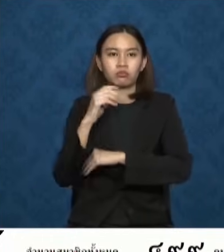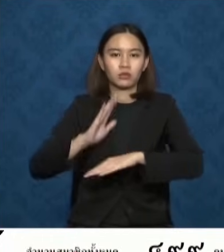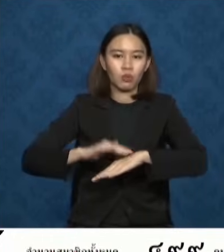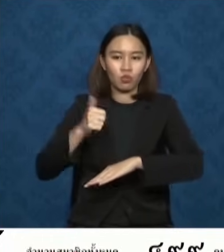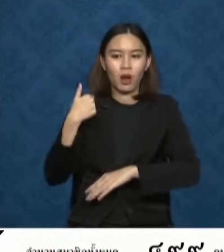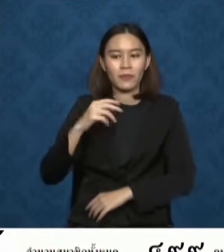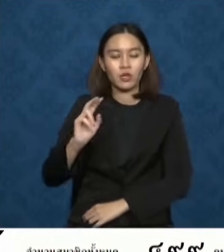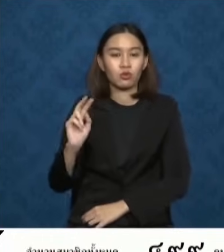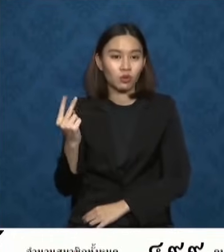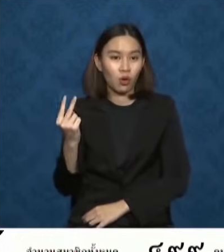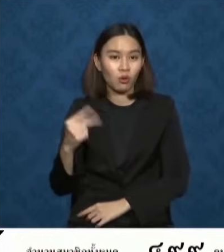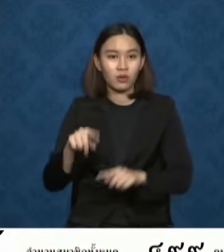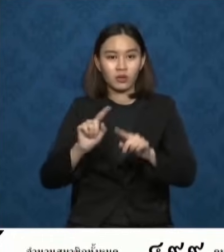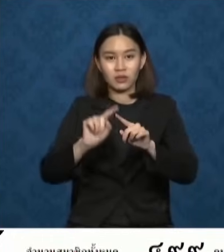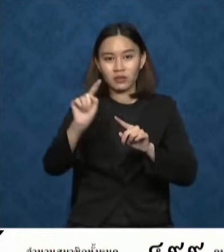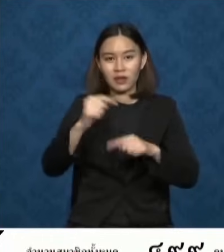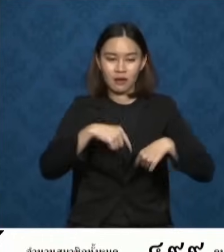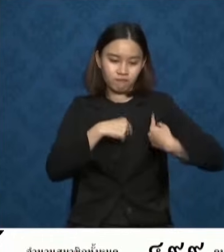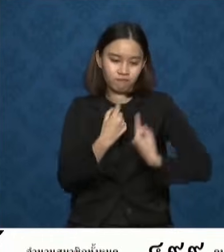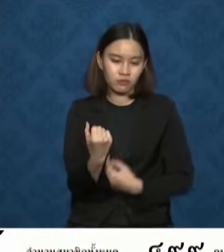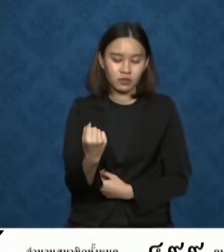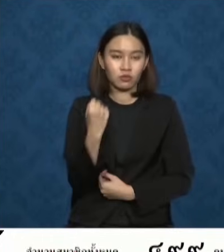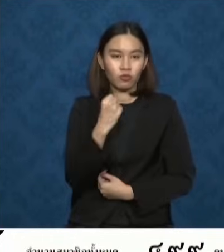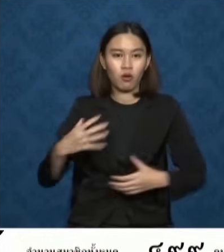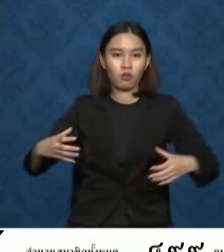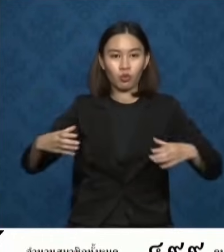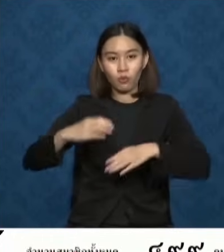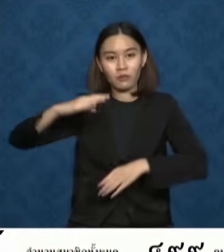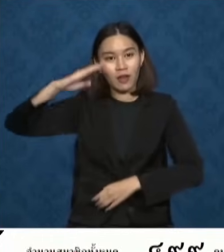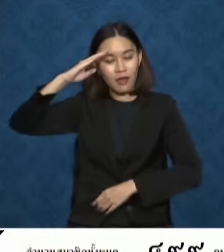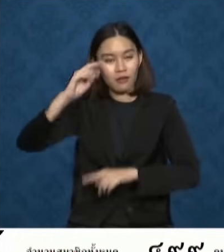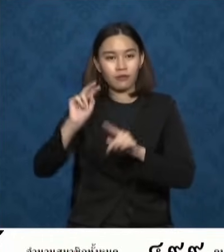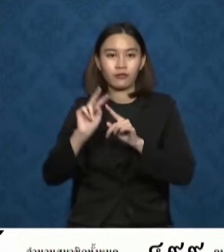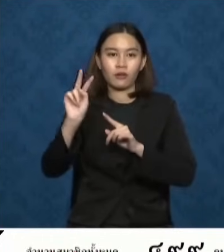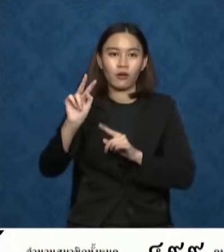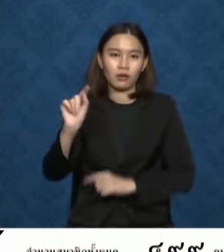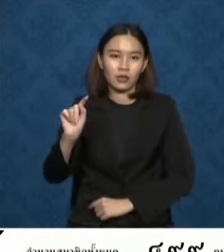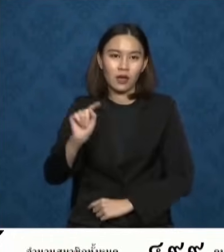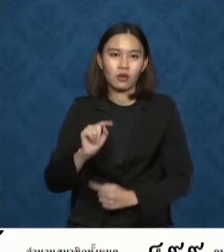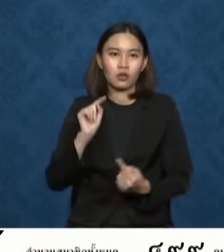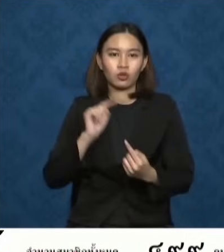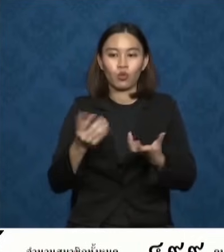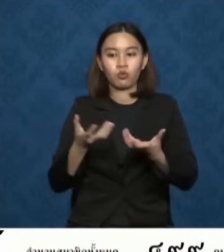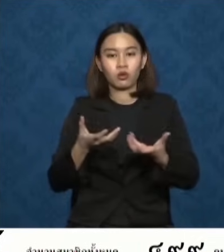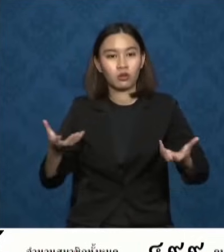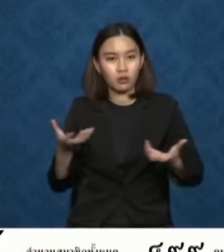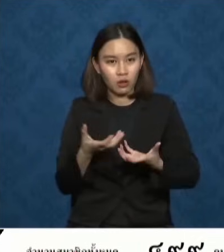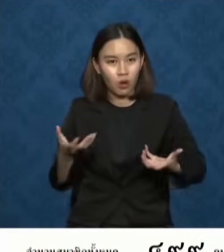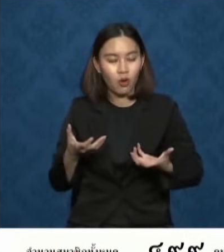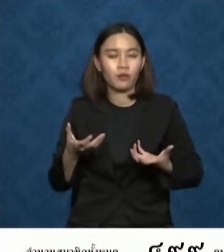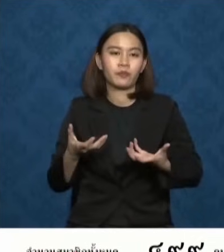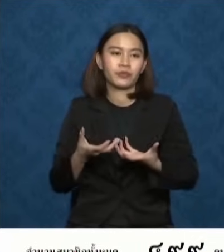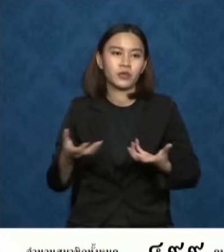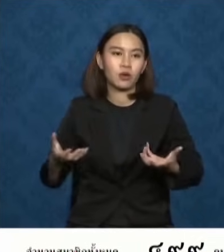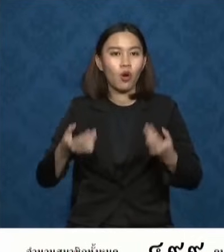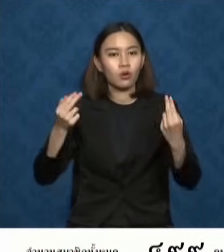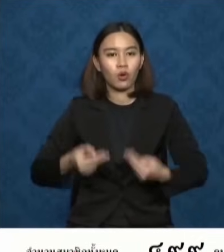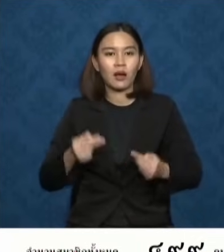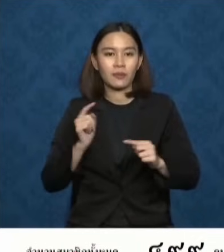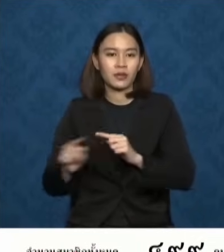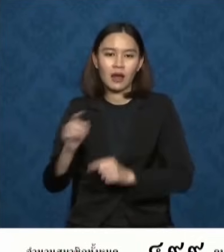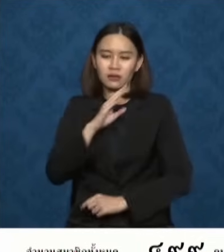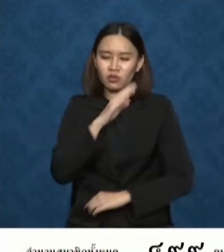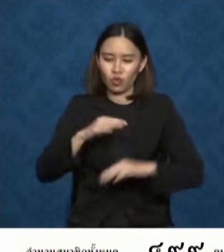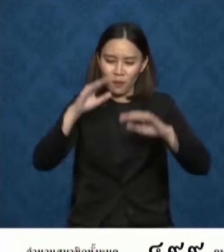ที่2 อย่าง 1. ขวัญกำลังใจของกำลังพล 2. ยุทโธปกรณ์เพราะนั้นถ้าเราไป